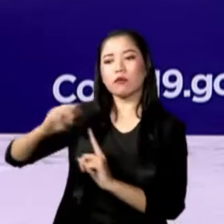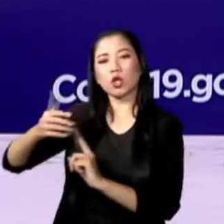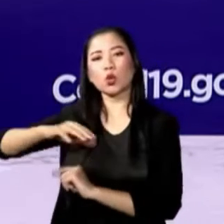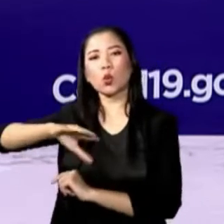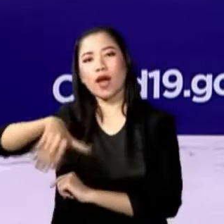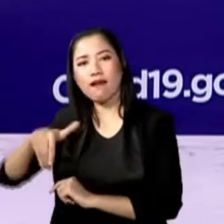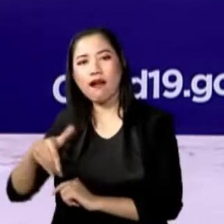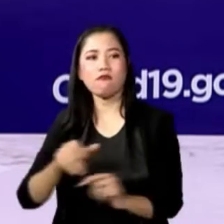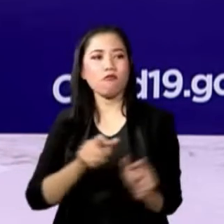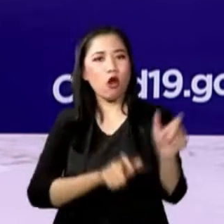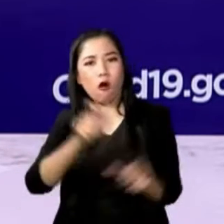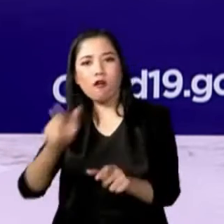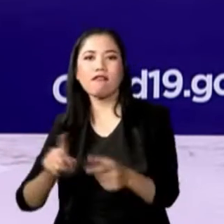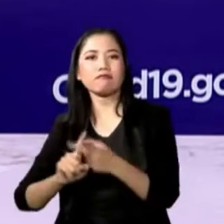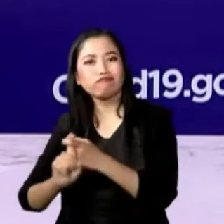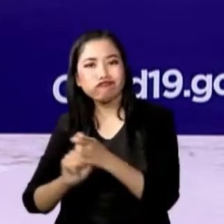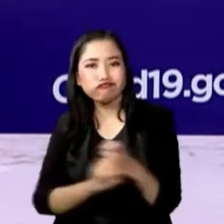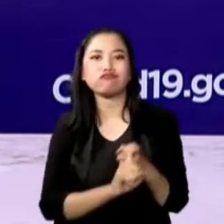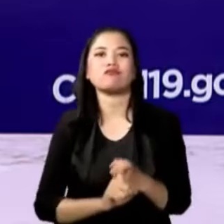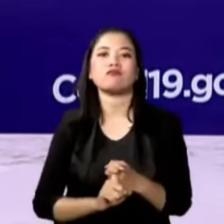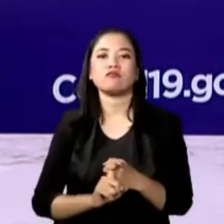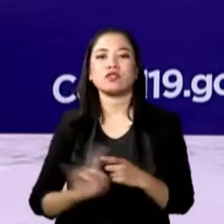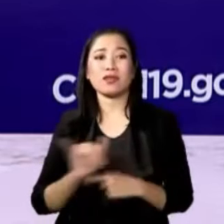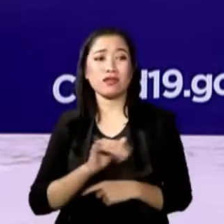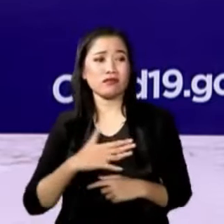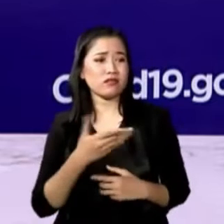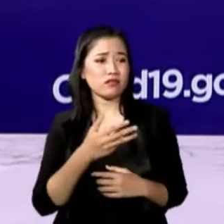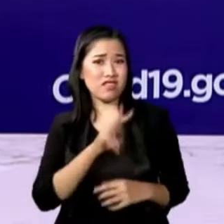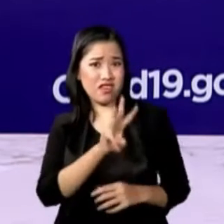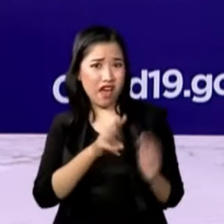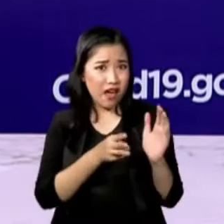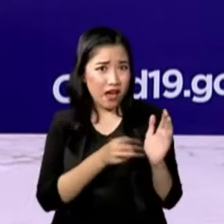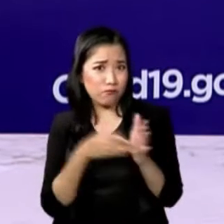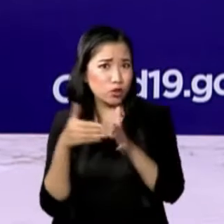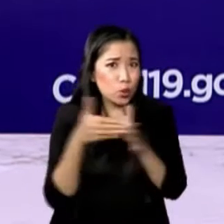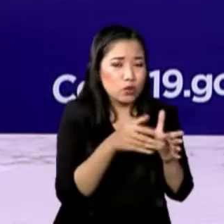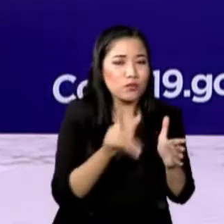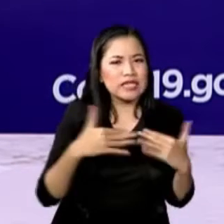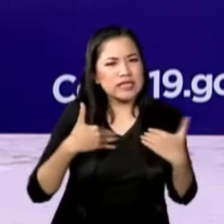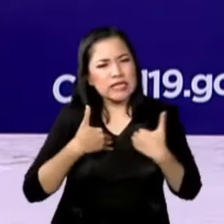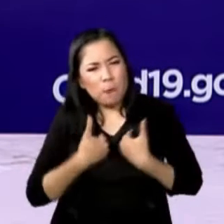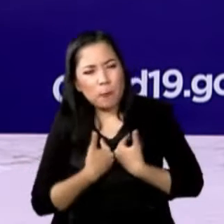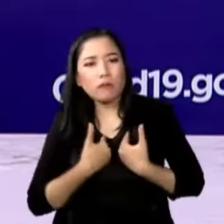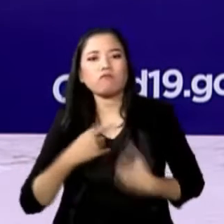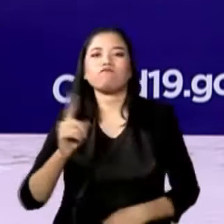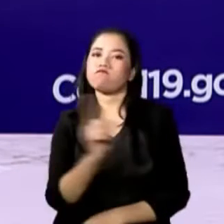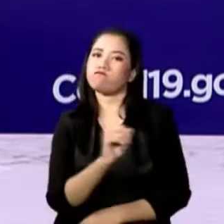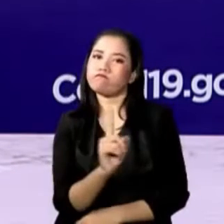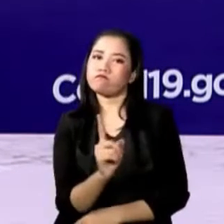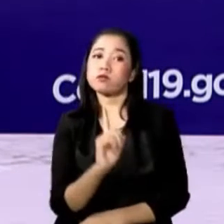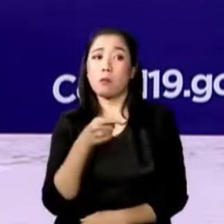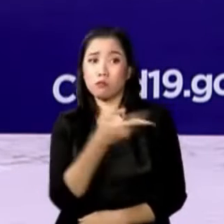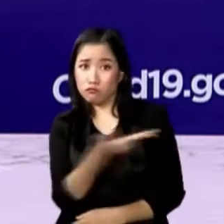terdekat. Jangan lelah menerapkan 3M, karena keberhasilan penanganan COVID-19